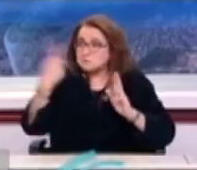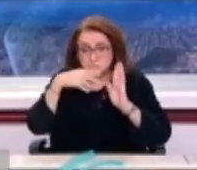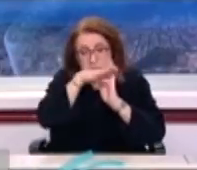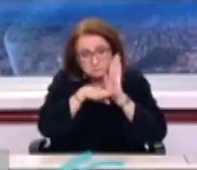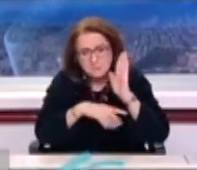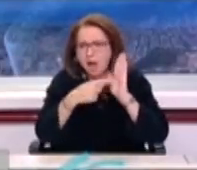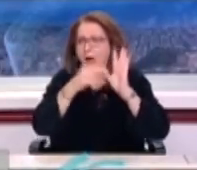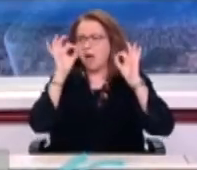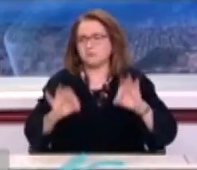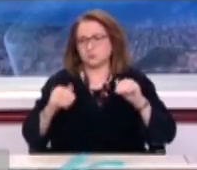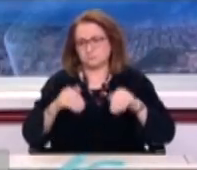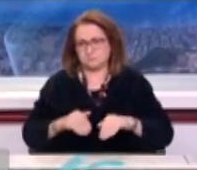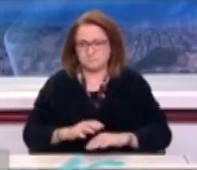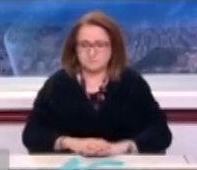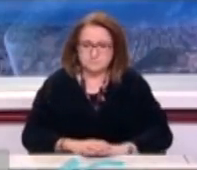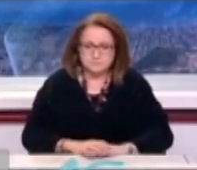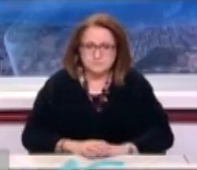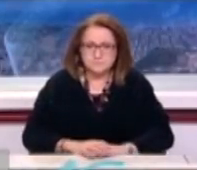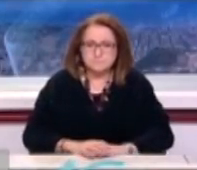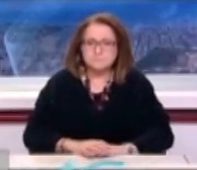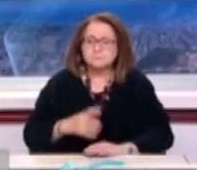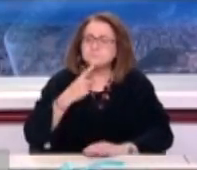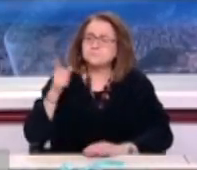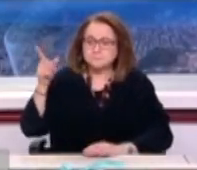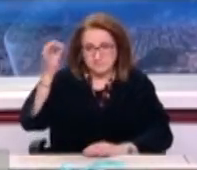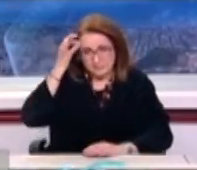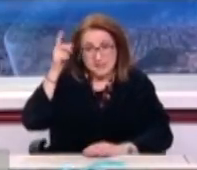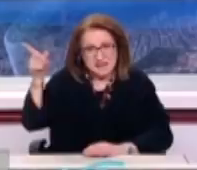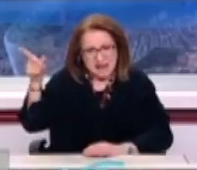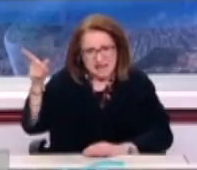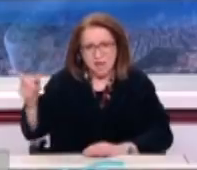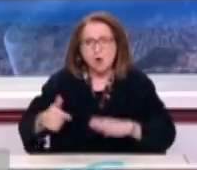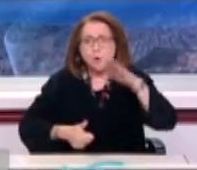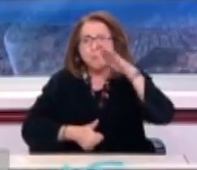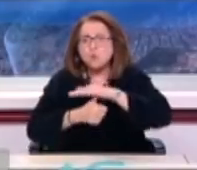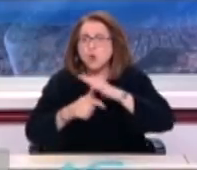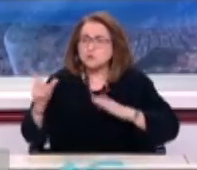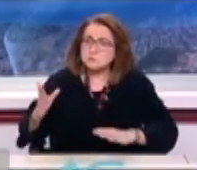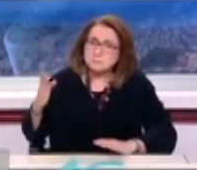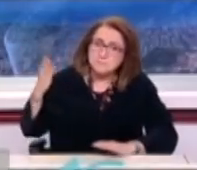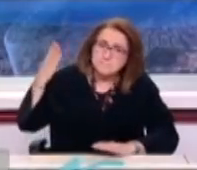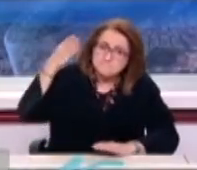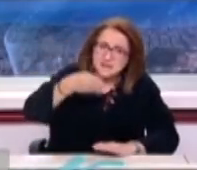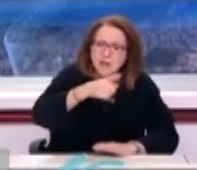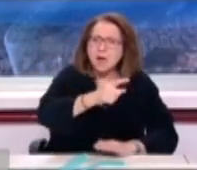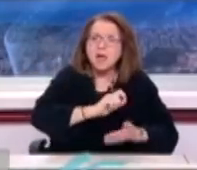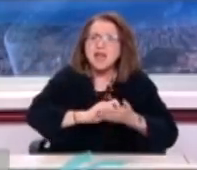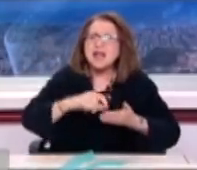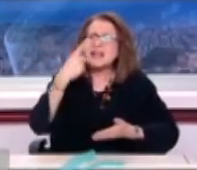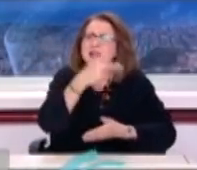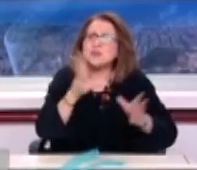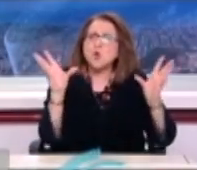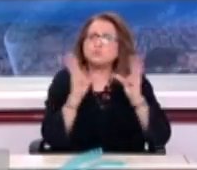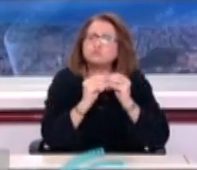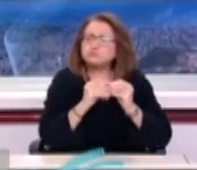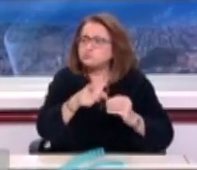Χθες στη Γαλλία ο πρόεδρος Μακρόν επισκέφθηκε τον αρμόδιο ΕΟΔΗ και η χώρα δέσμευσε για τις